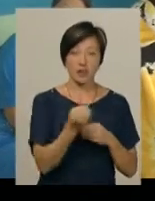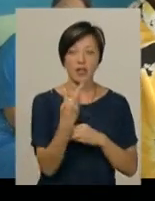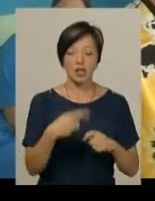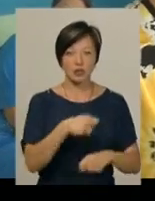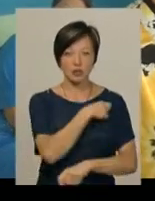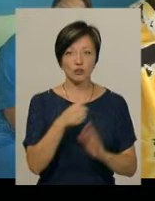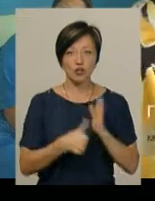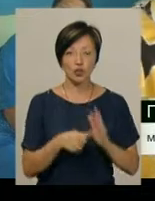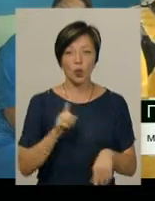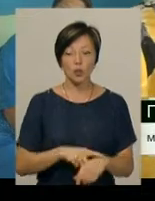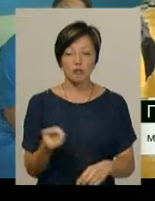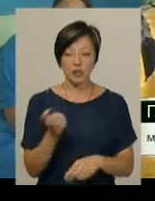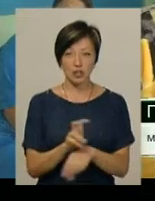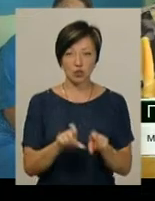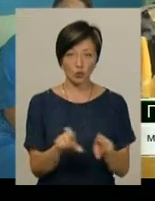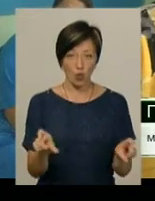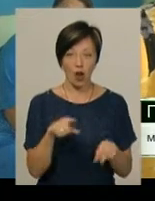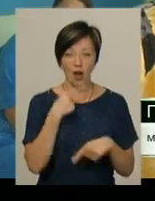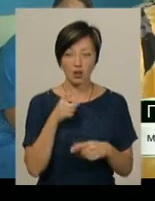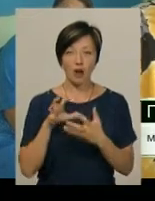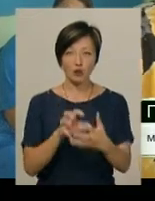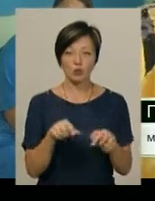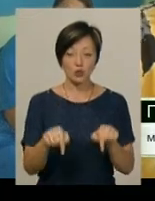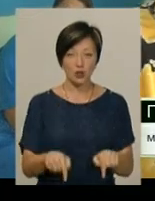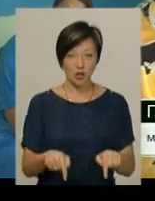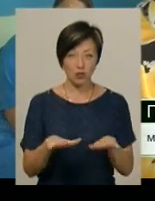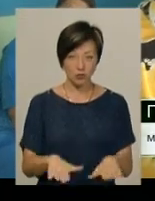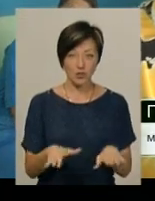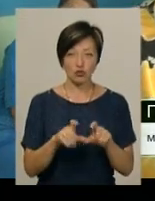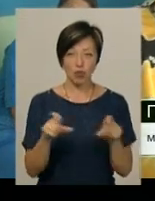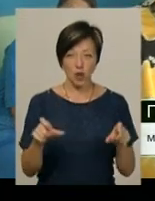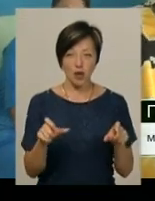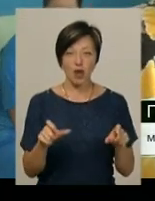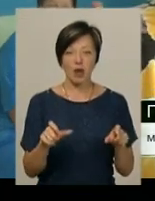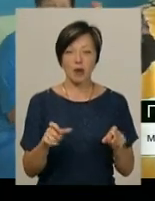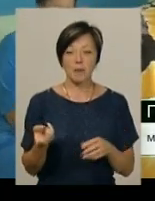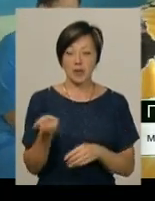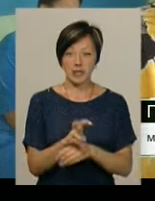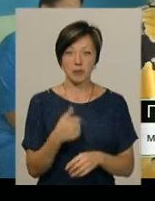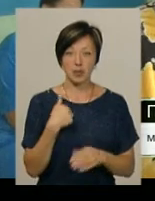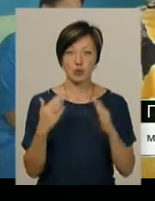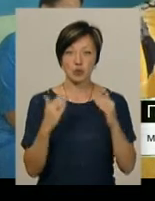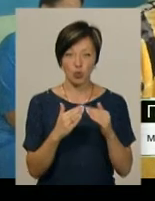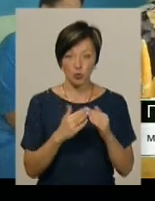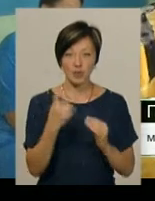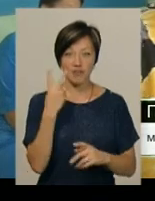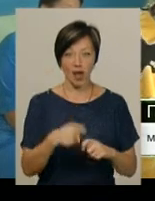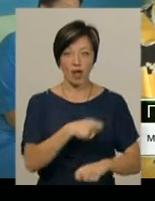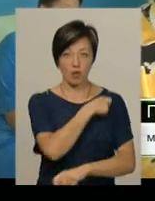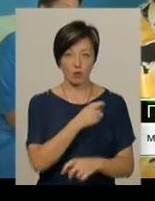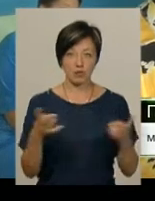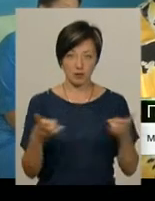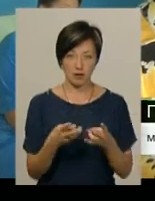6 годин, щоб прийти до школи, так як вони кажуть, що автобус приходить тільки до школи. От щоб прийти до школи, мені з дому до школи 2